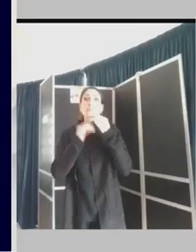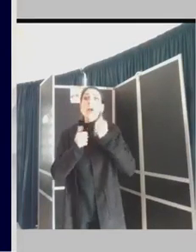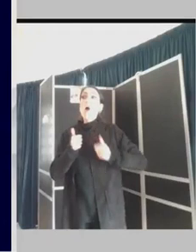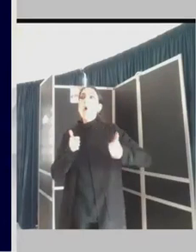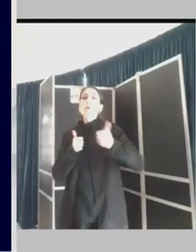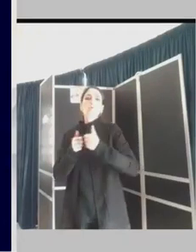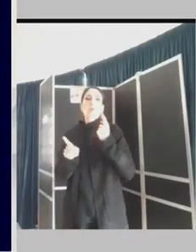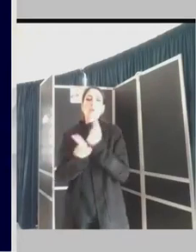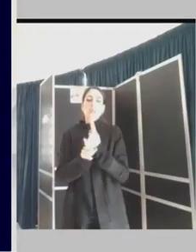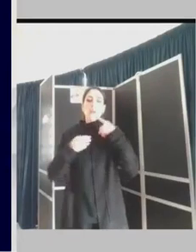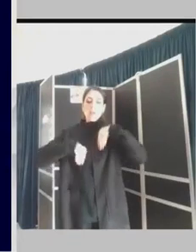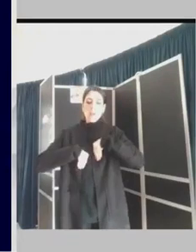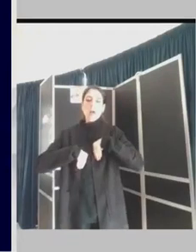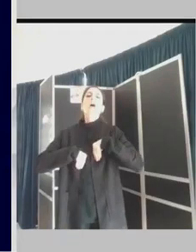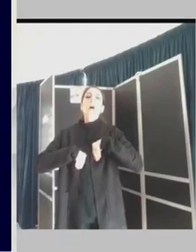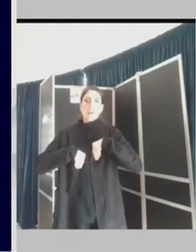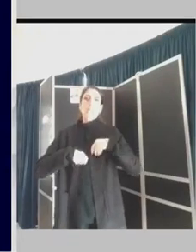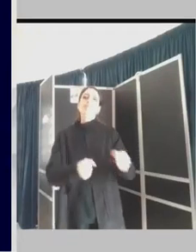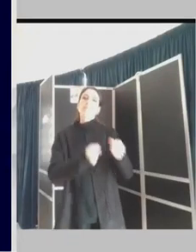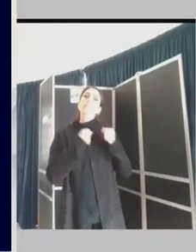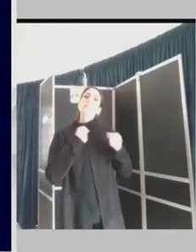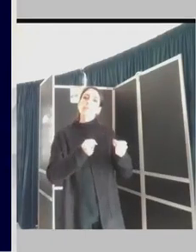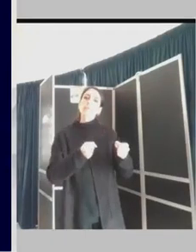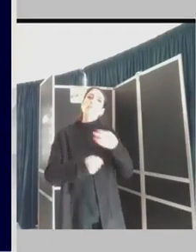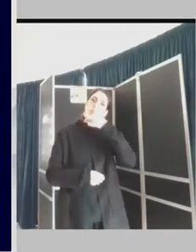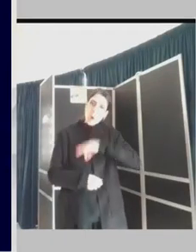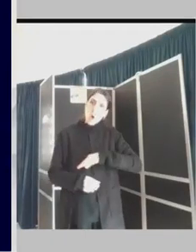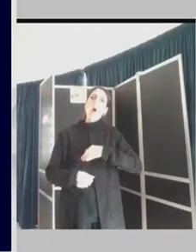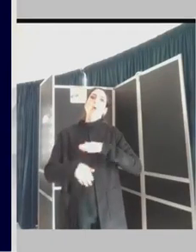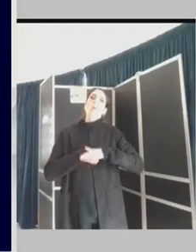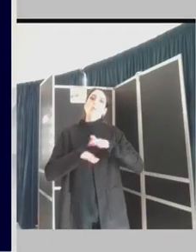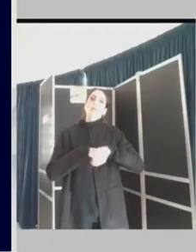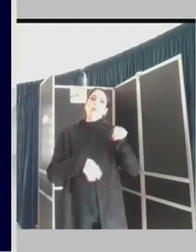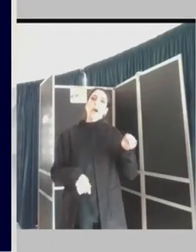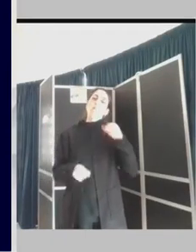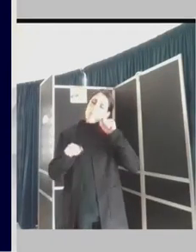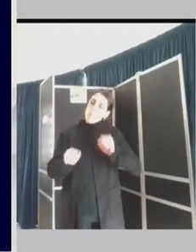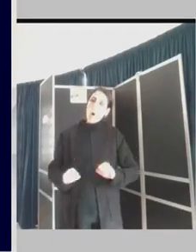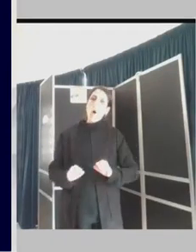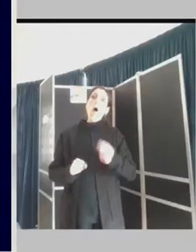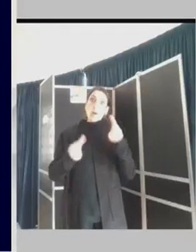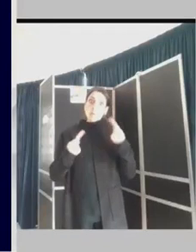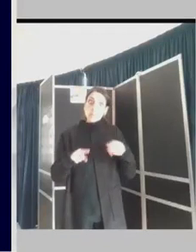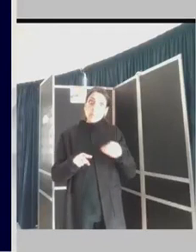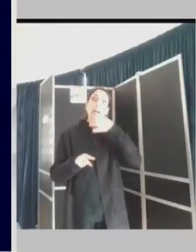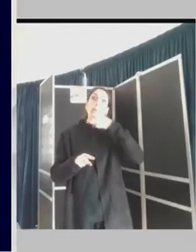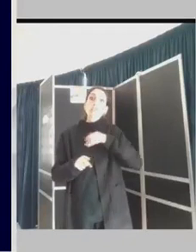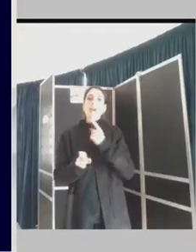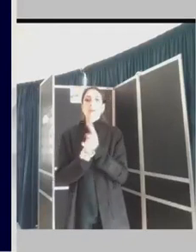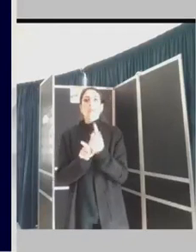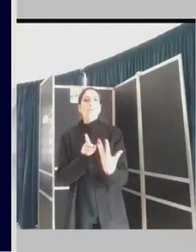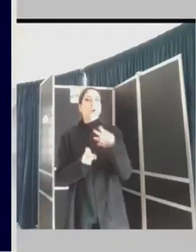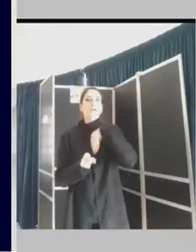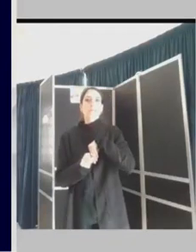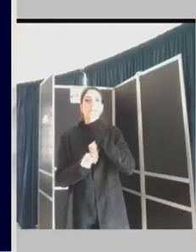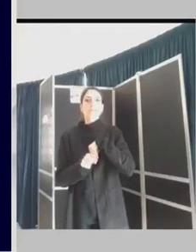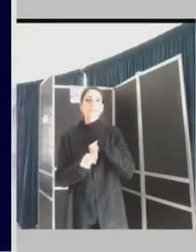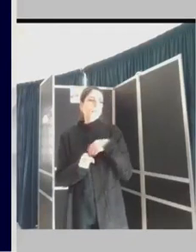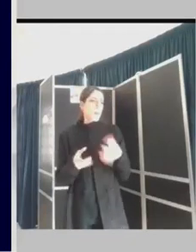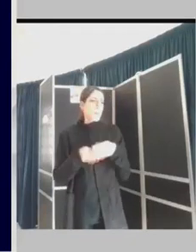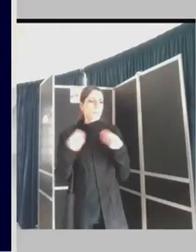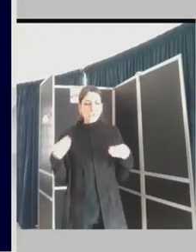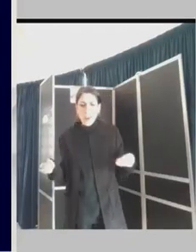che questa capacità bisogna acquisirla, così come abbiamo acquisito tante altre capacità professionali, culturali, eccetera,